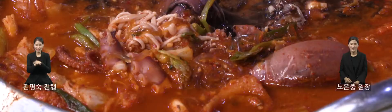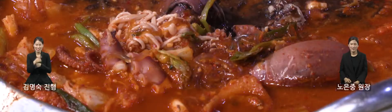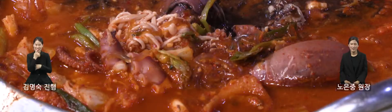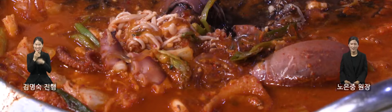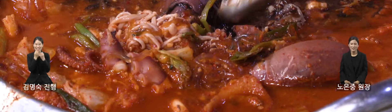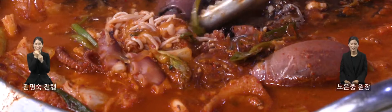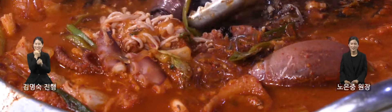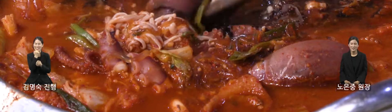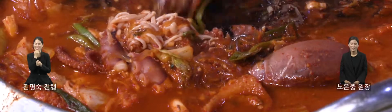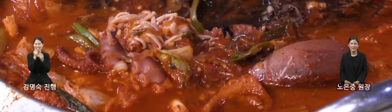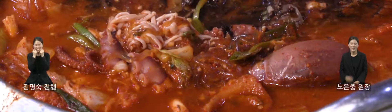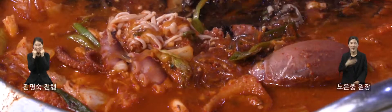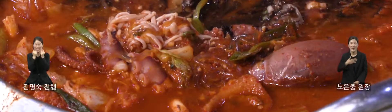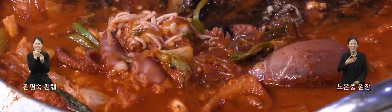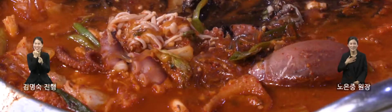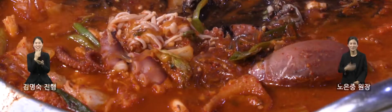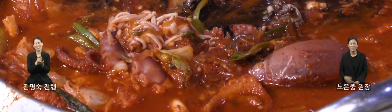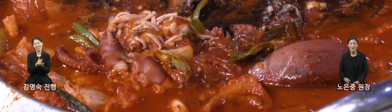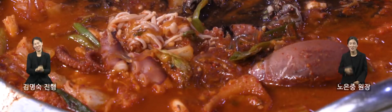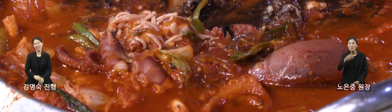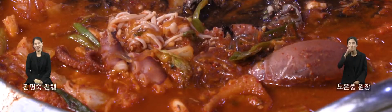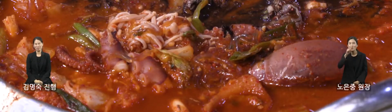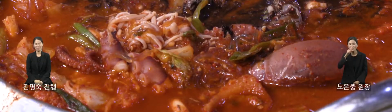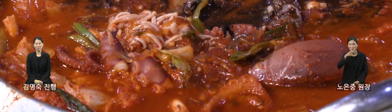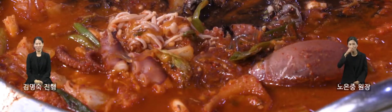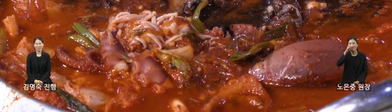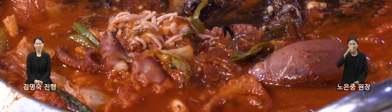보이고 웃으시면 안 돼요. 물 마시고 하면 되죠.